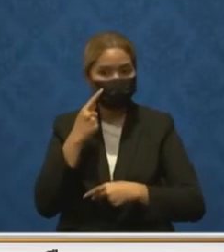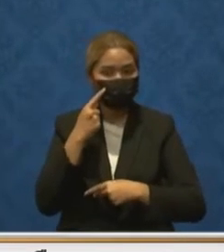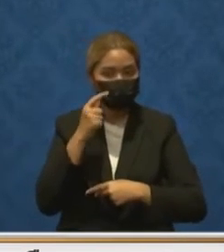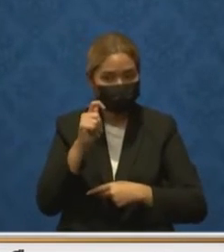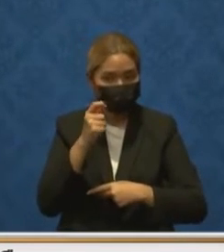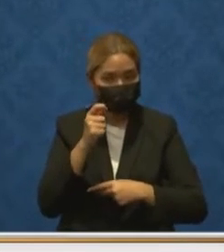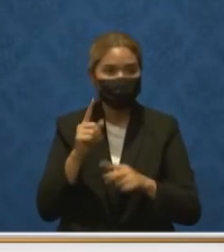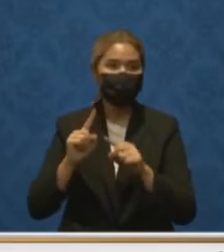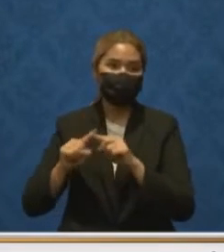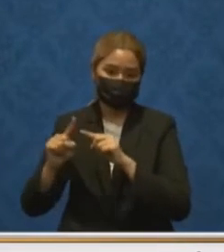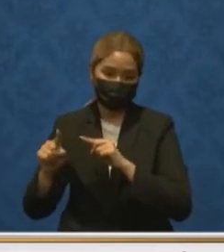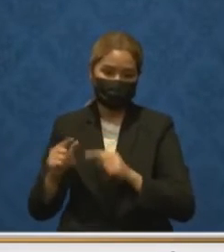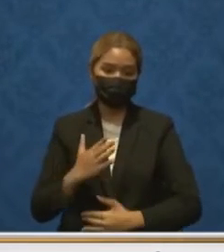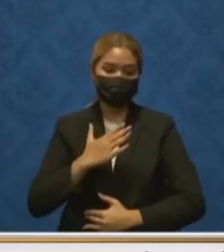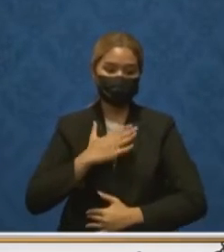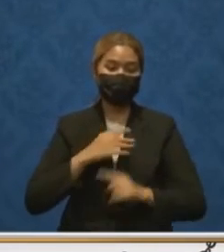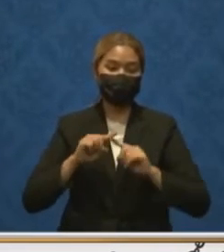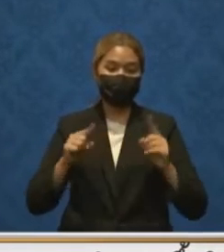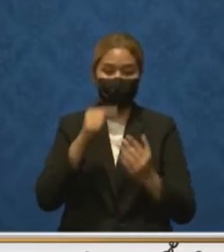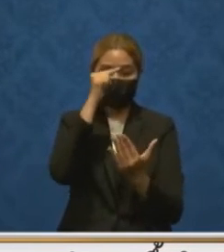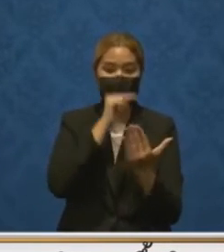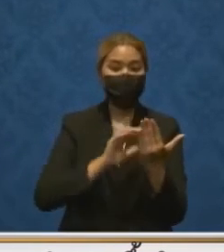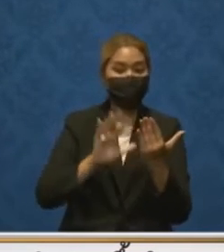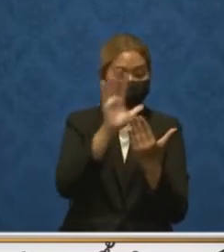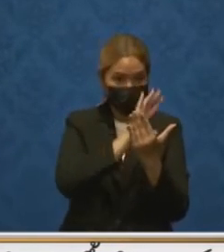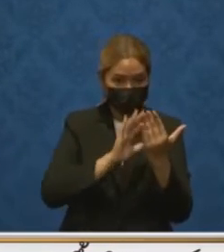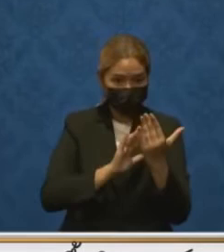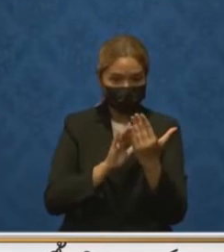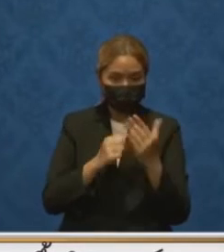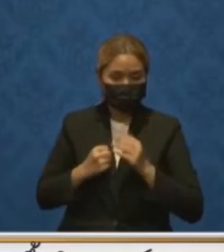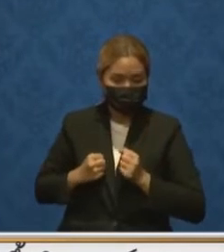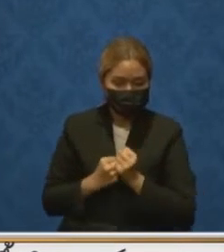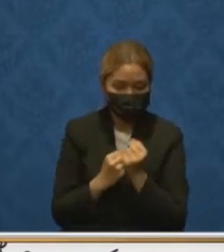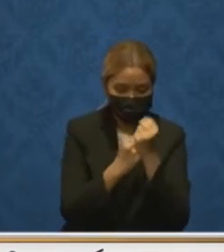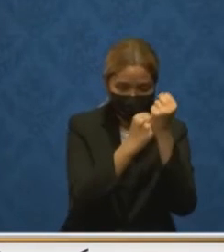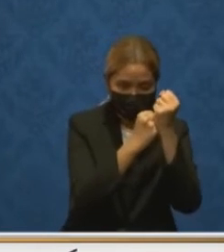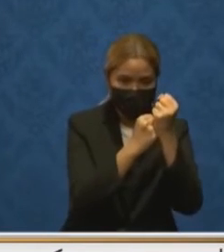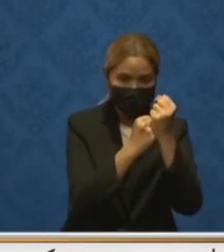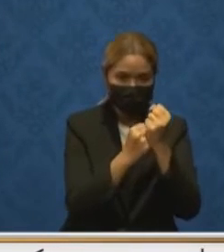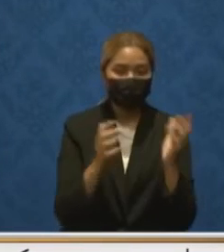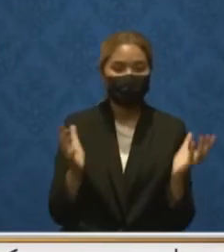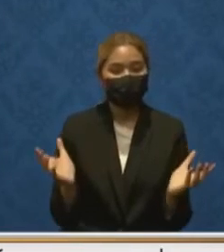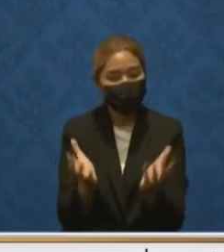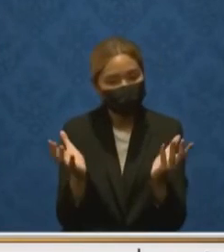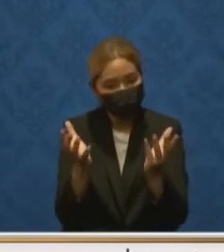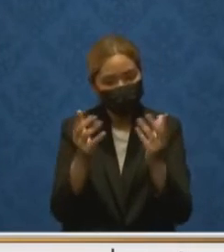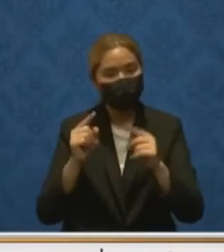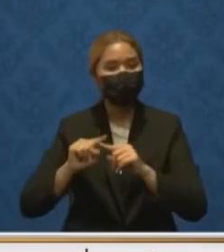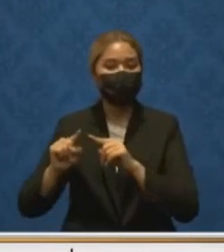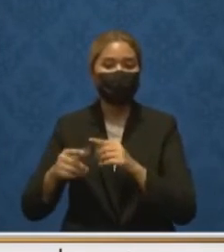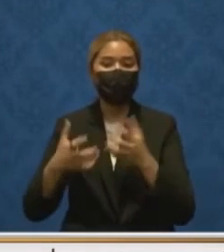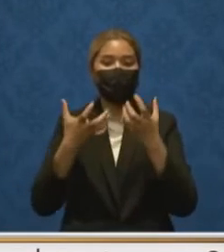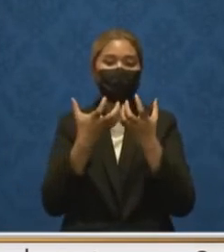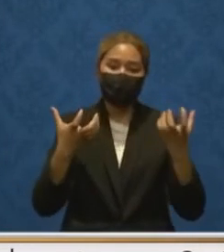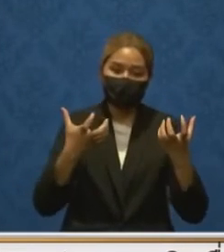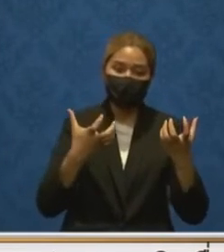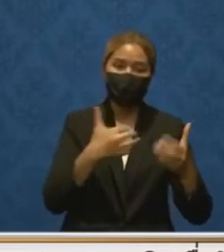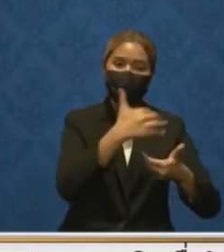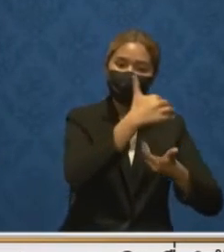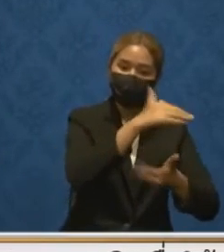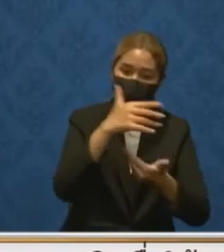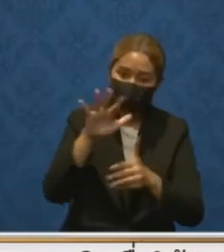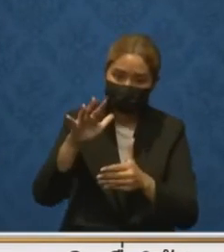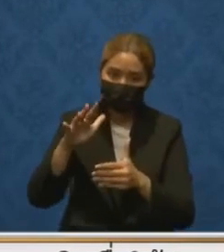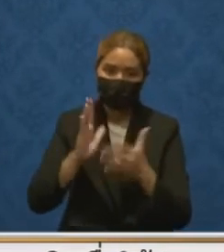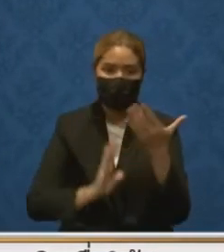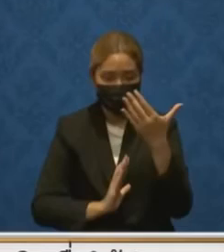ไยเป็หนึ่ในไม่กี่ประเทศที่สามารถพลกดันการส่งออกฝ่าวิกฤษทั้ง 4-5 วิกฤษนี้ไปได้อย